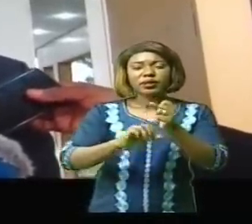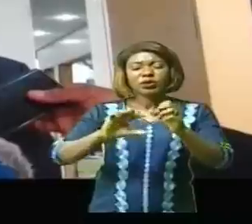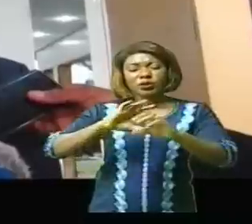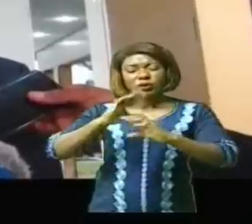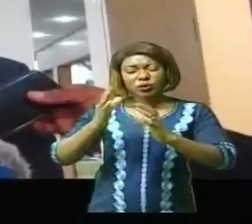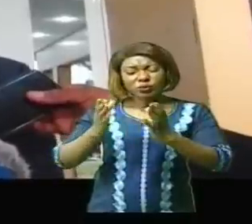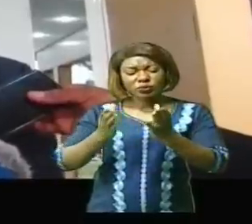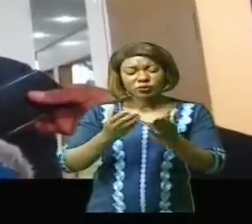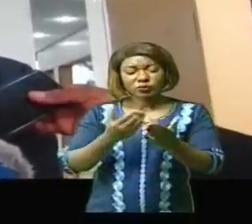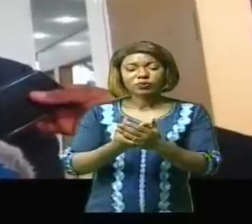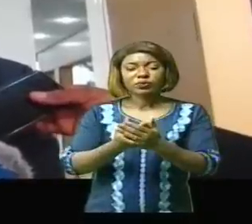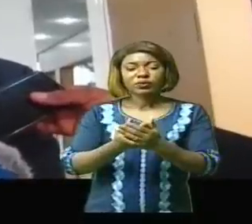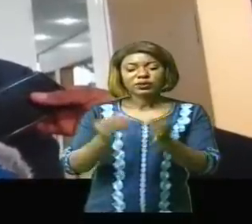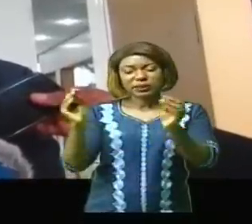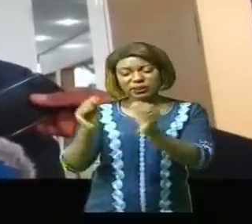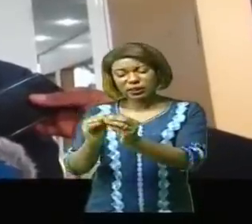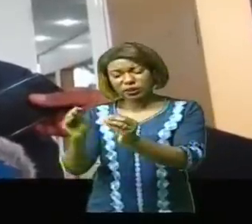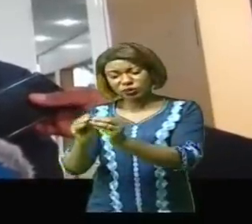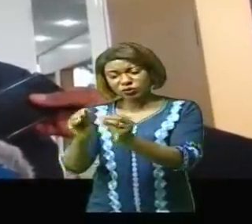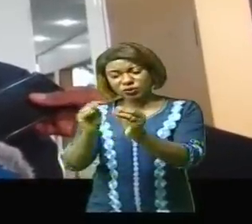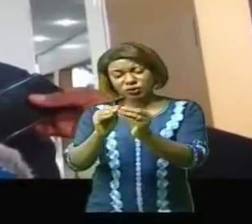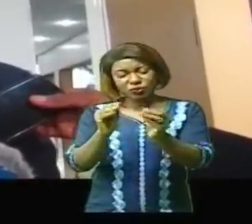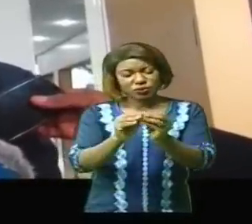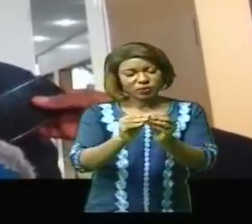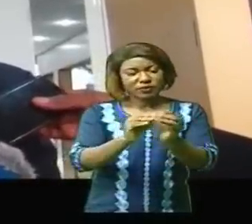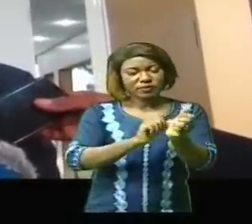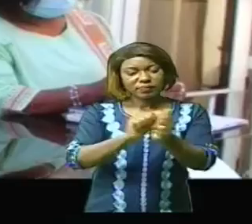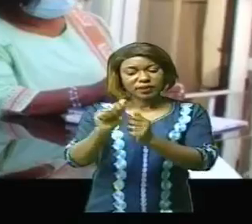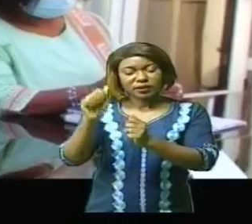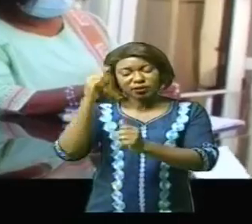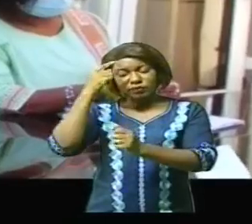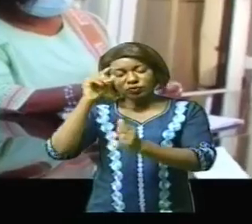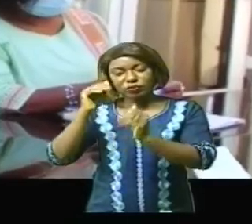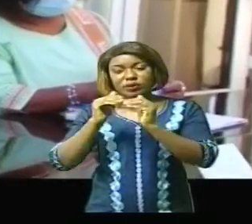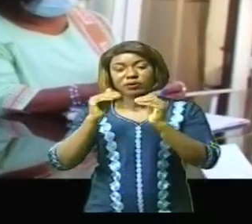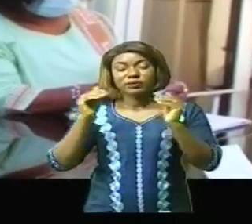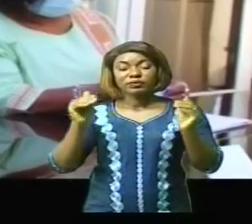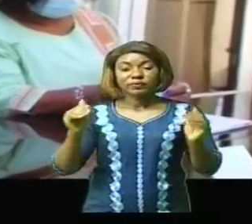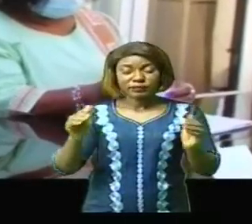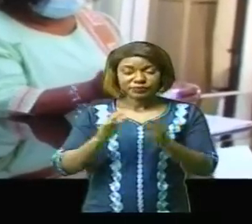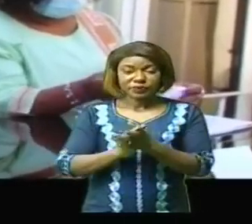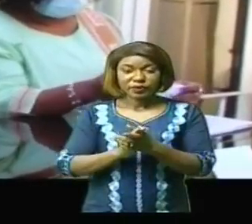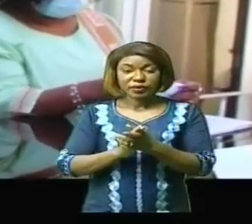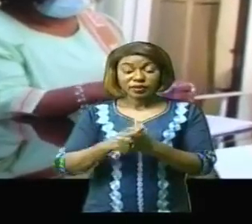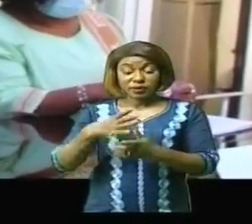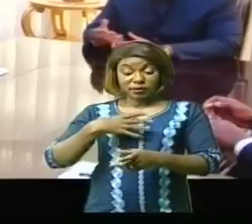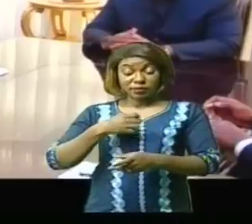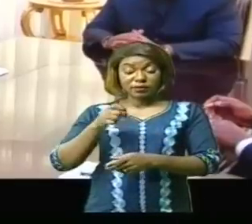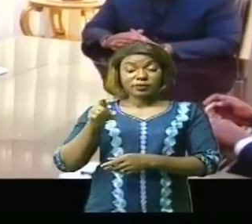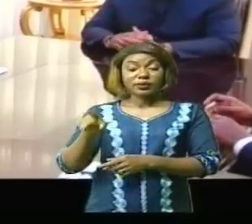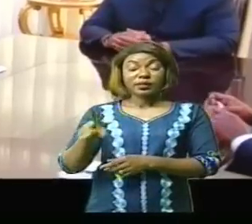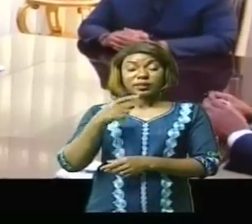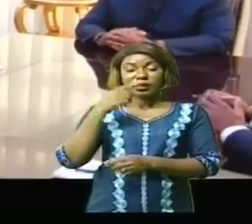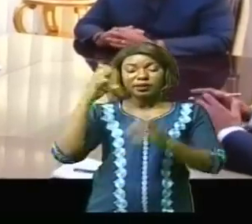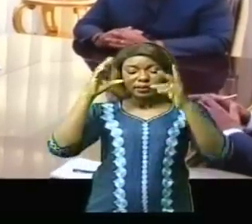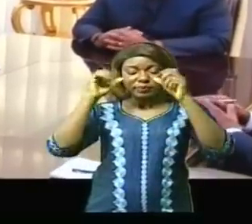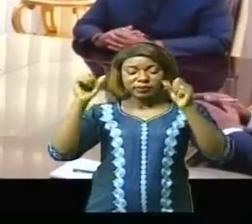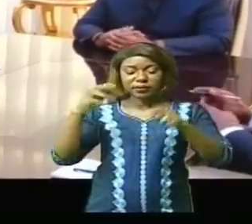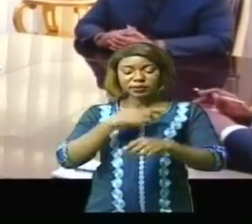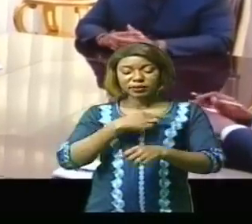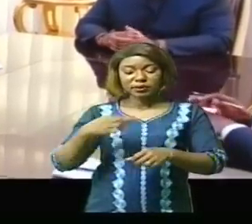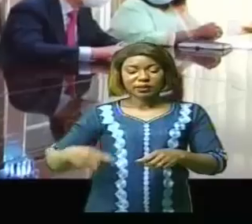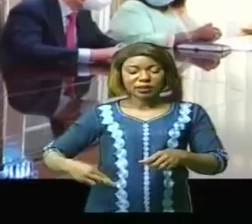processus, tous ces mécanismes de dialogue pour la paix. Wang Xia a indiqué que le président de la République est une